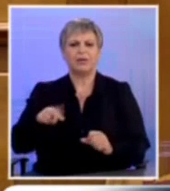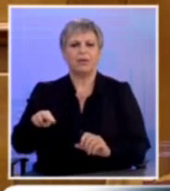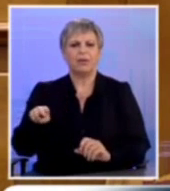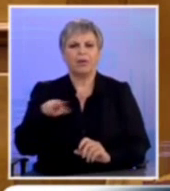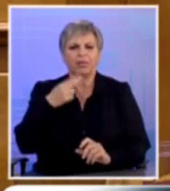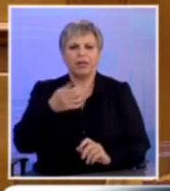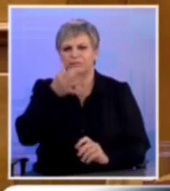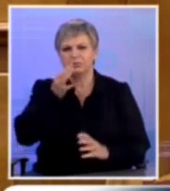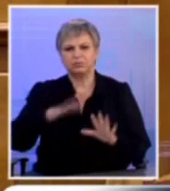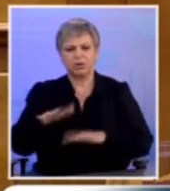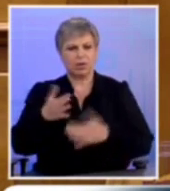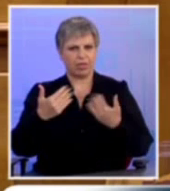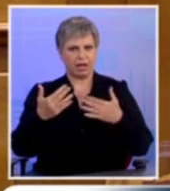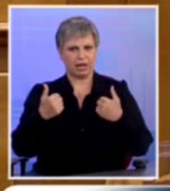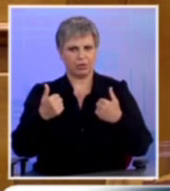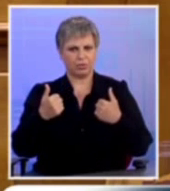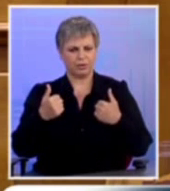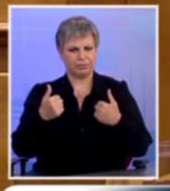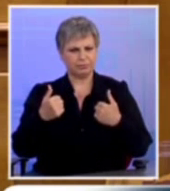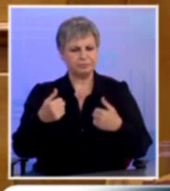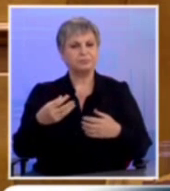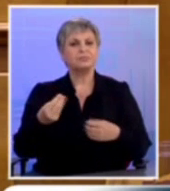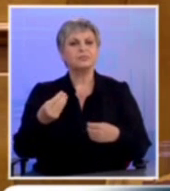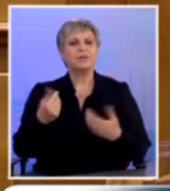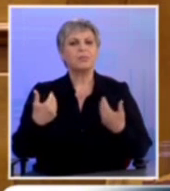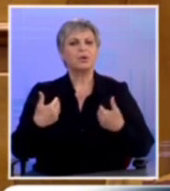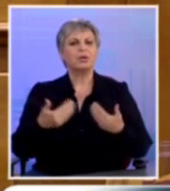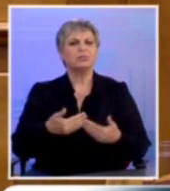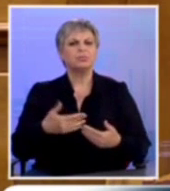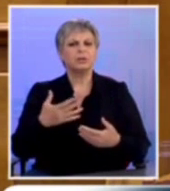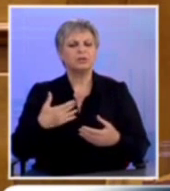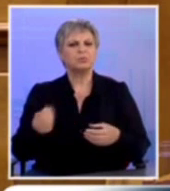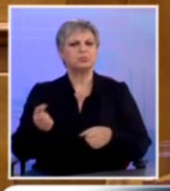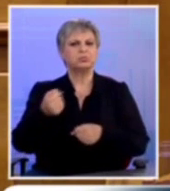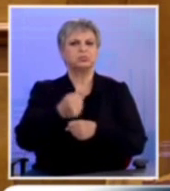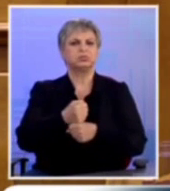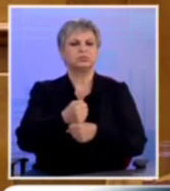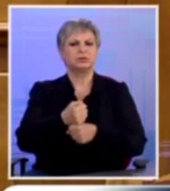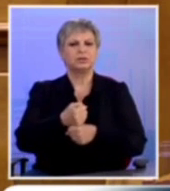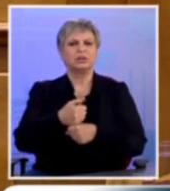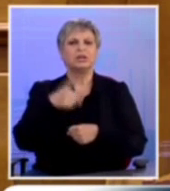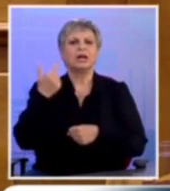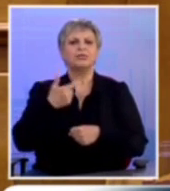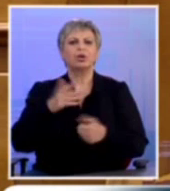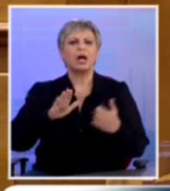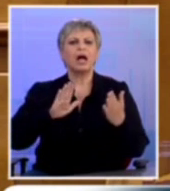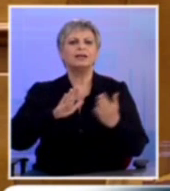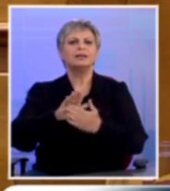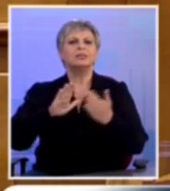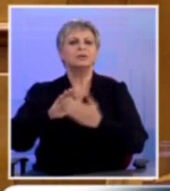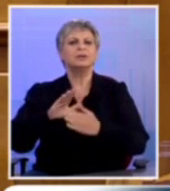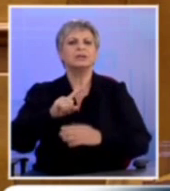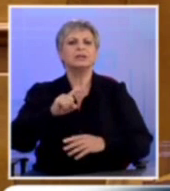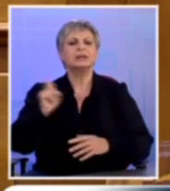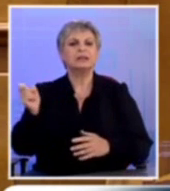Πολλοί από εμάς, όλοι μας, βρεθήκαμε αντιμέτωποι με αυτό που λέει ο Βέμπερ, την ηθική